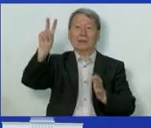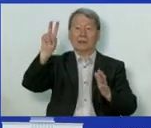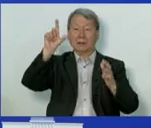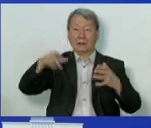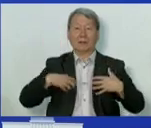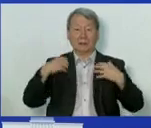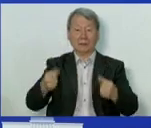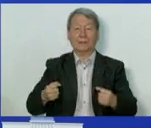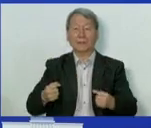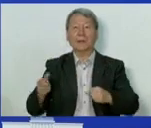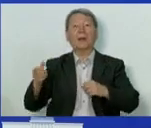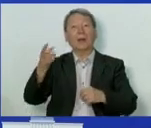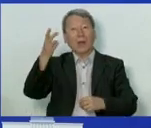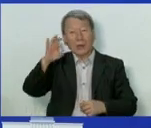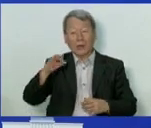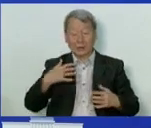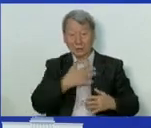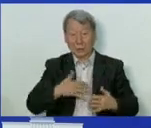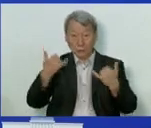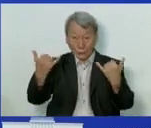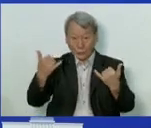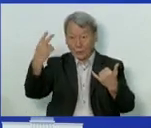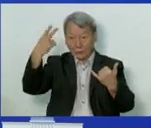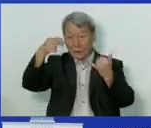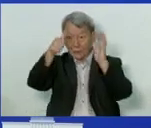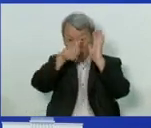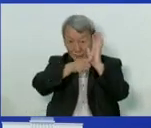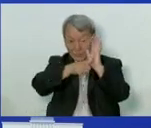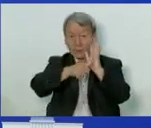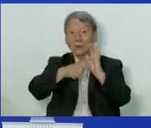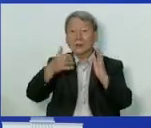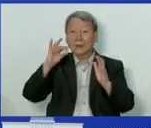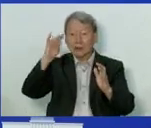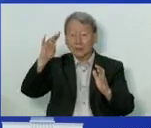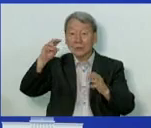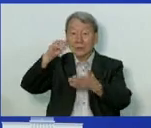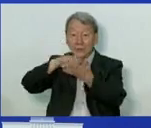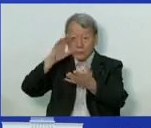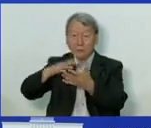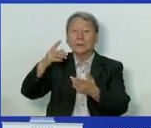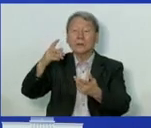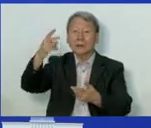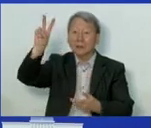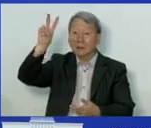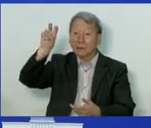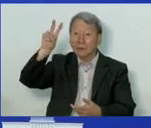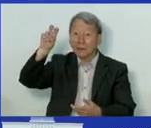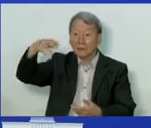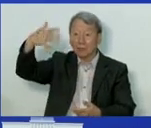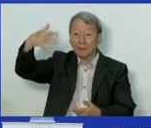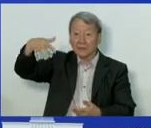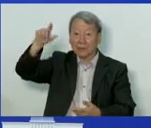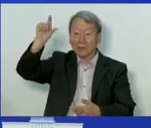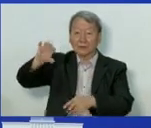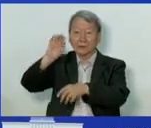2162 пациента. К сожалению, на 26 июня по республике зарегистрировано